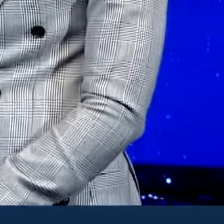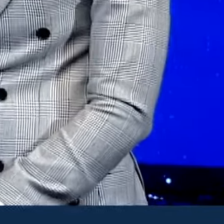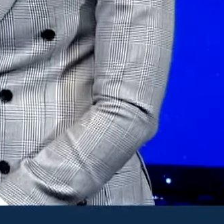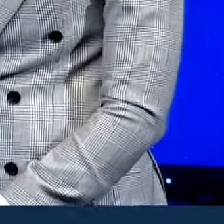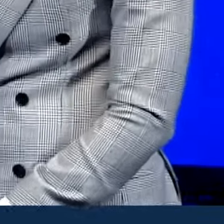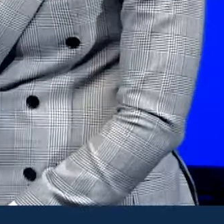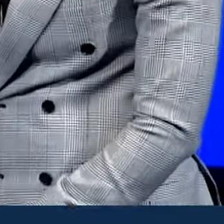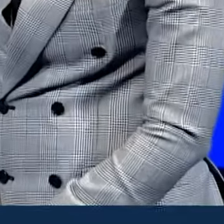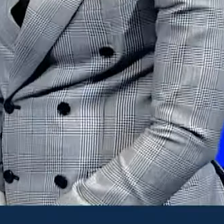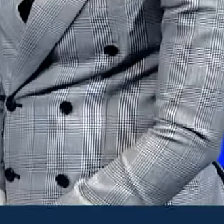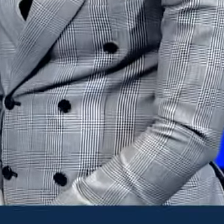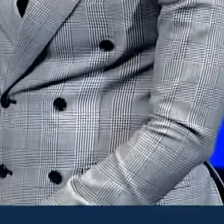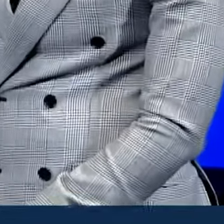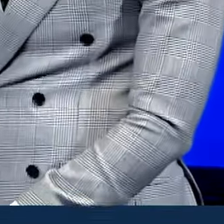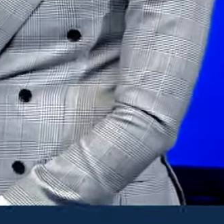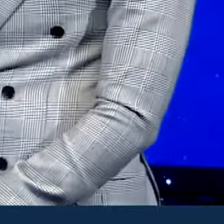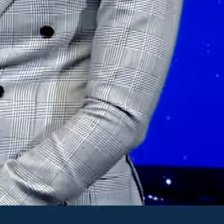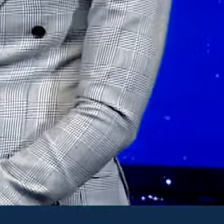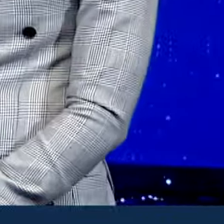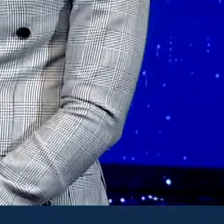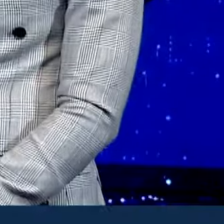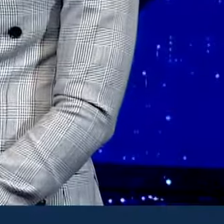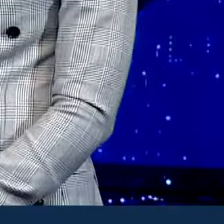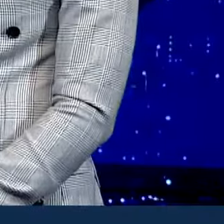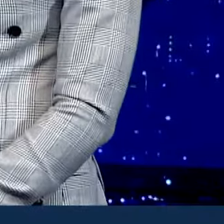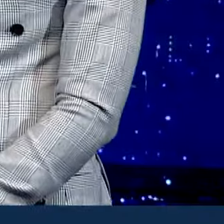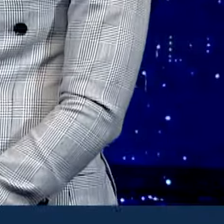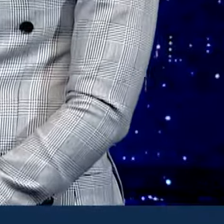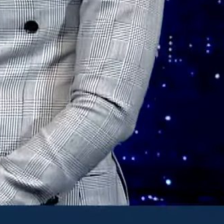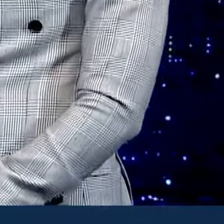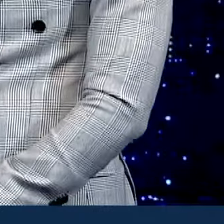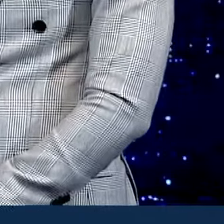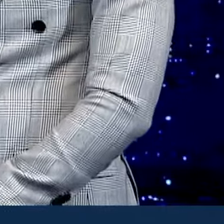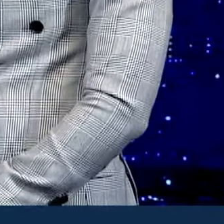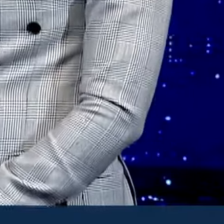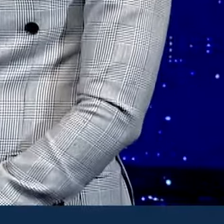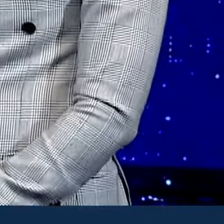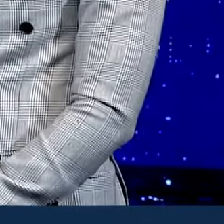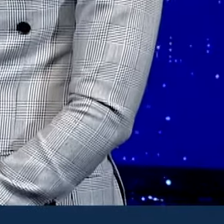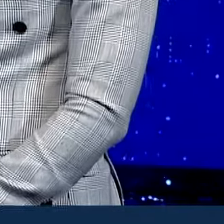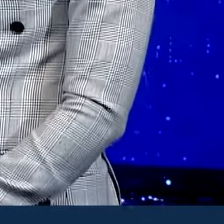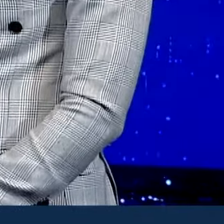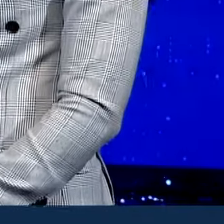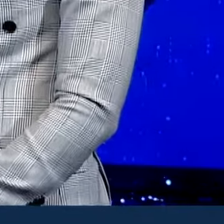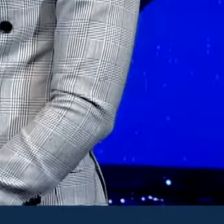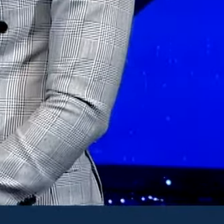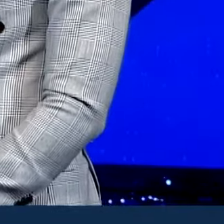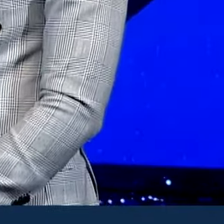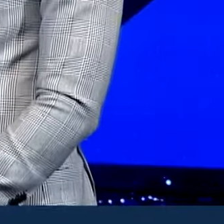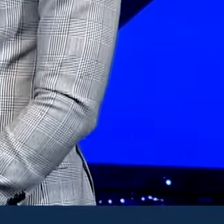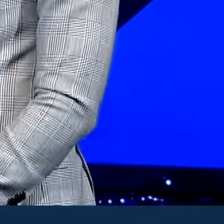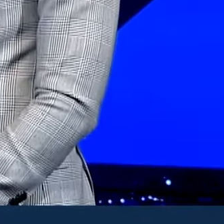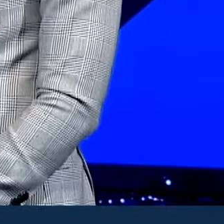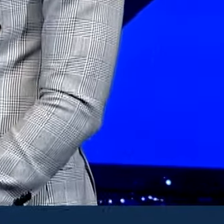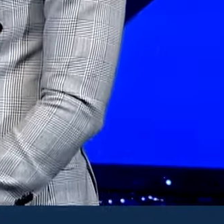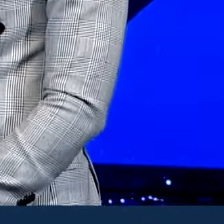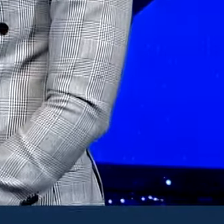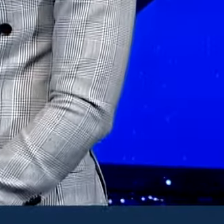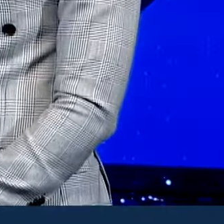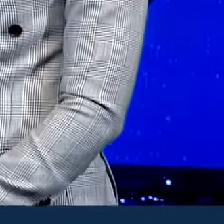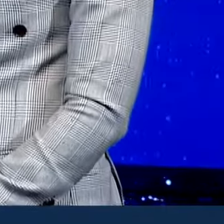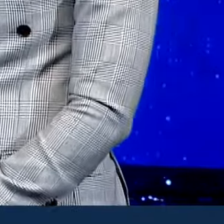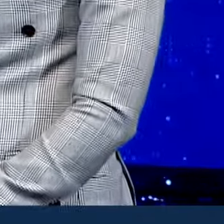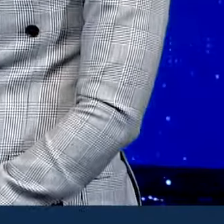haze. Ubwo rero kugira ngo babone koko ko ari we turi kumwe, hari indirimbo zawe zitandukanye abantu bakunze, hari